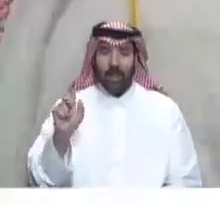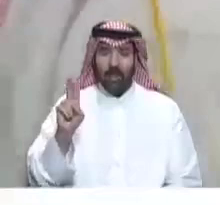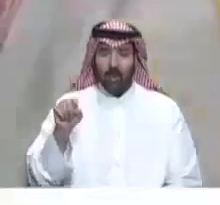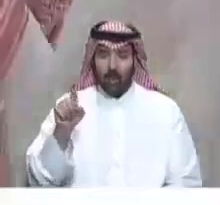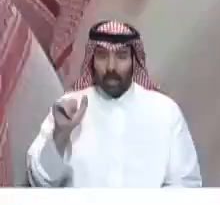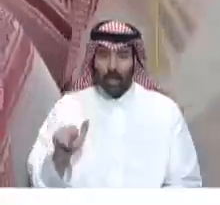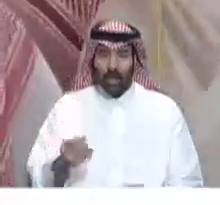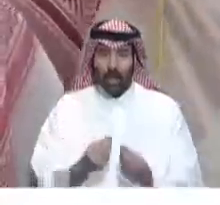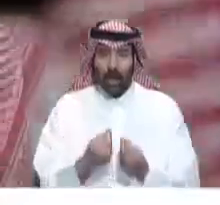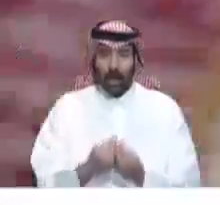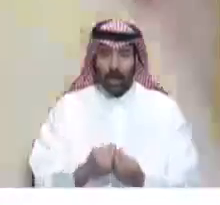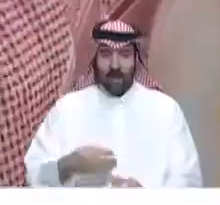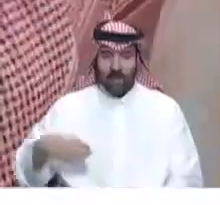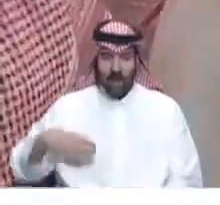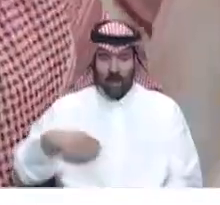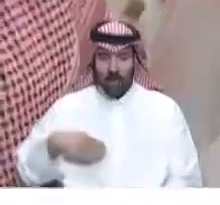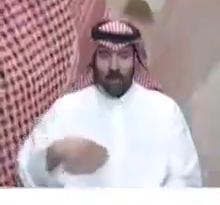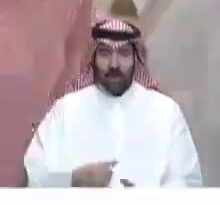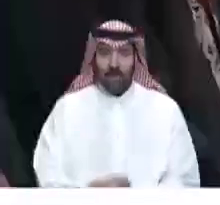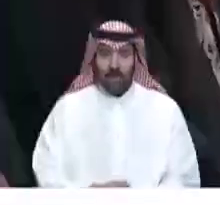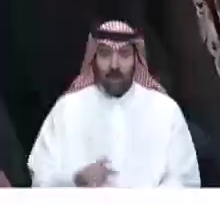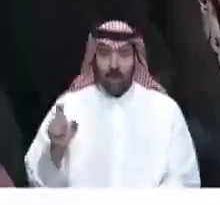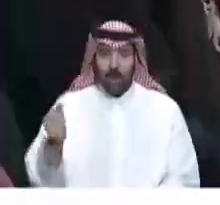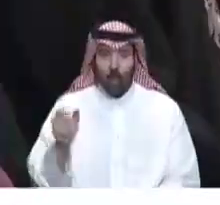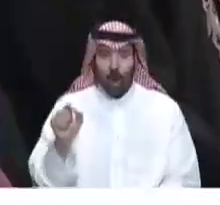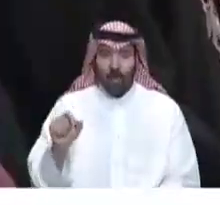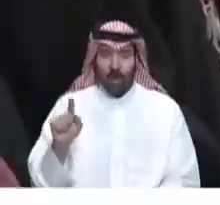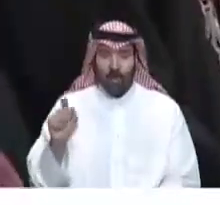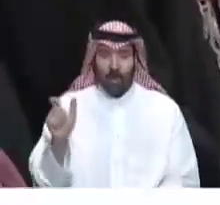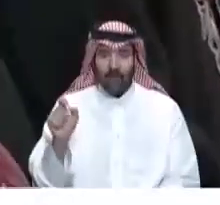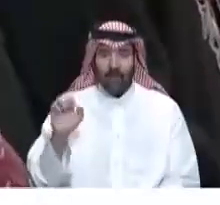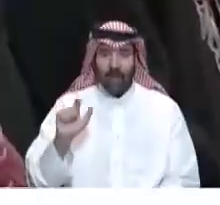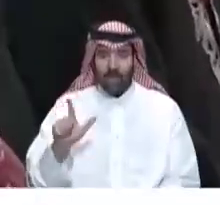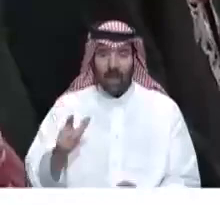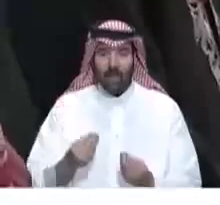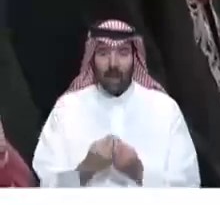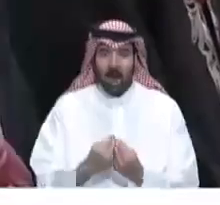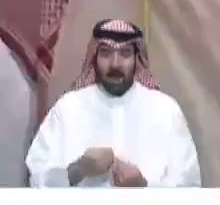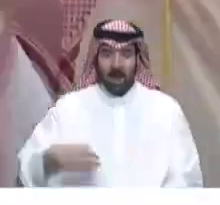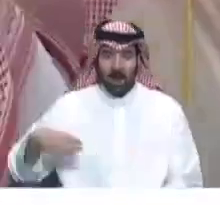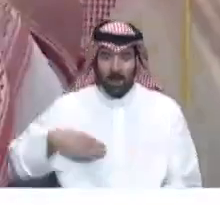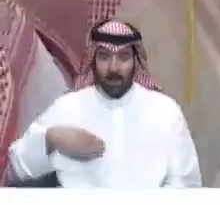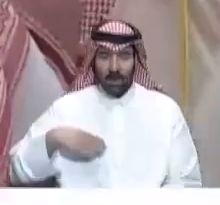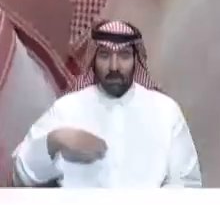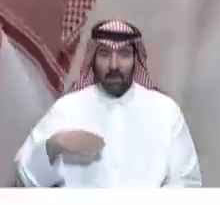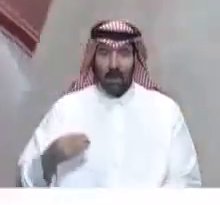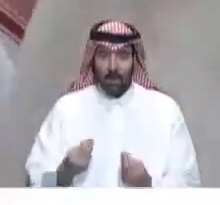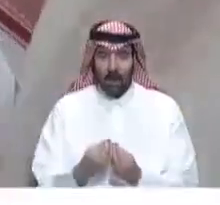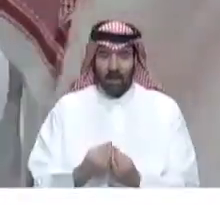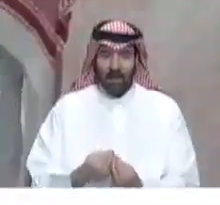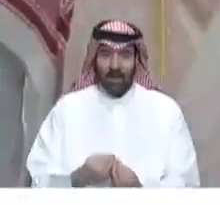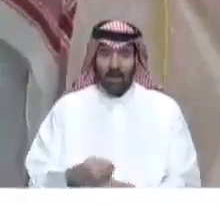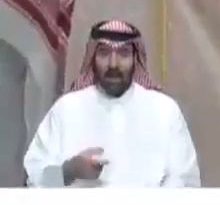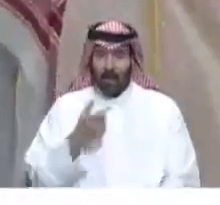عبد العزيز، وصاحب السمو الملكي الأمير نواف بن فيصل بن فهد بن عبد العزيز، وصاحب السمو الملكي الأمير